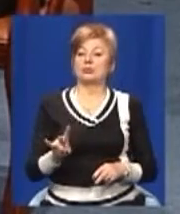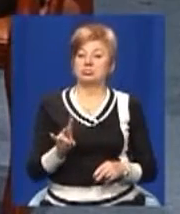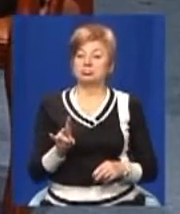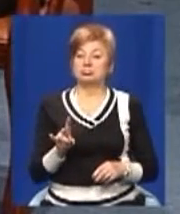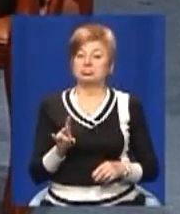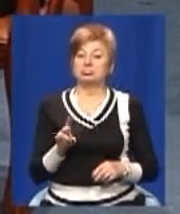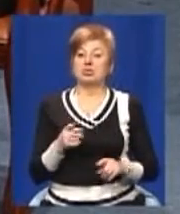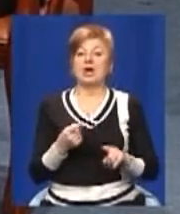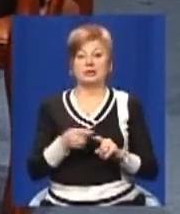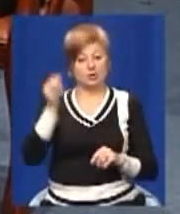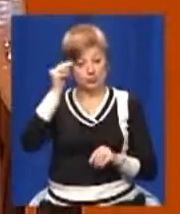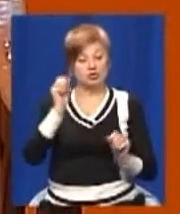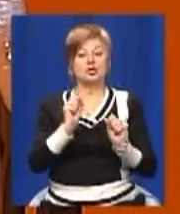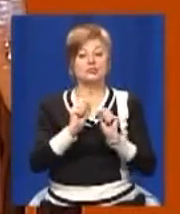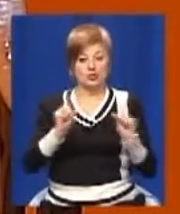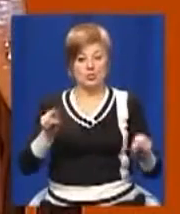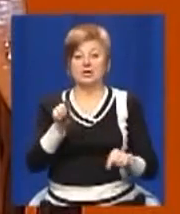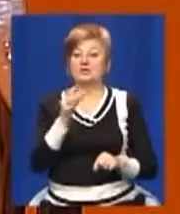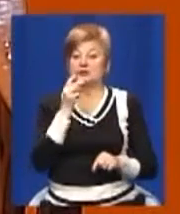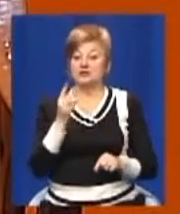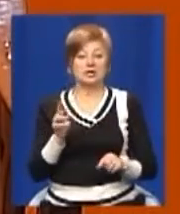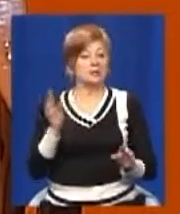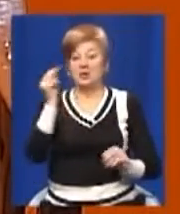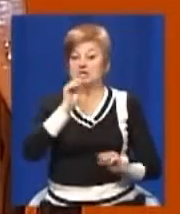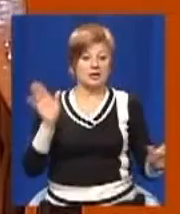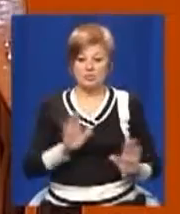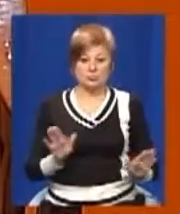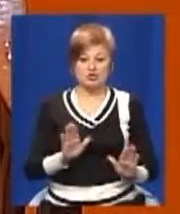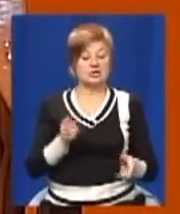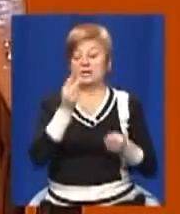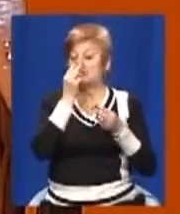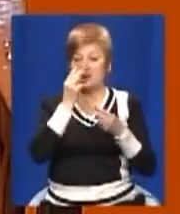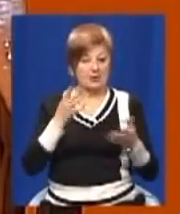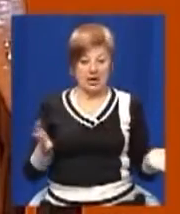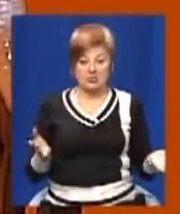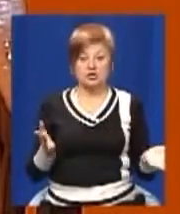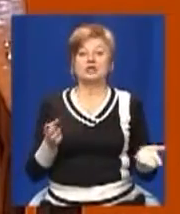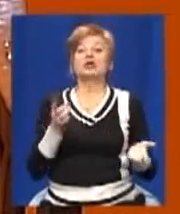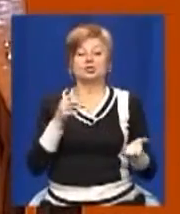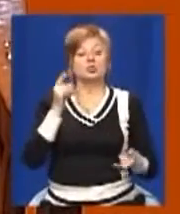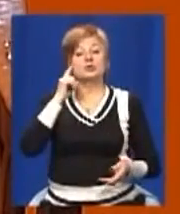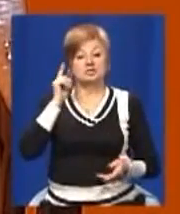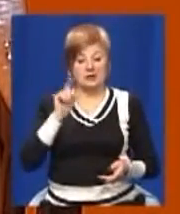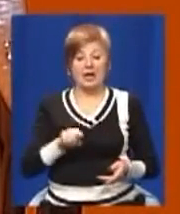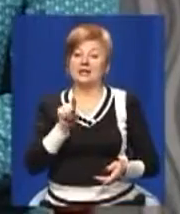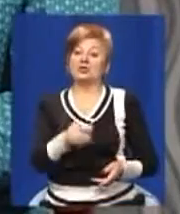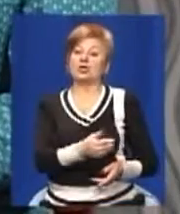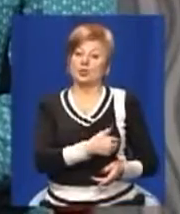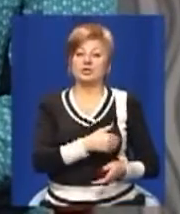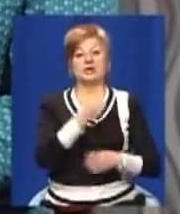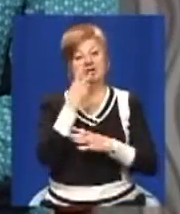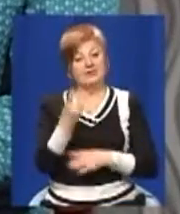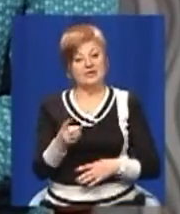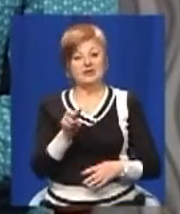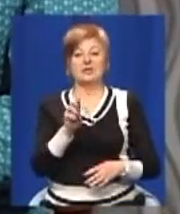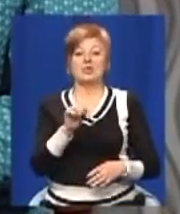небезпечна тварина. Так. Це ви вивчали в школі? Ти бачила бізонів взагалі? Ні, не вивчали, не бачили, ні. А чи хотілося побачити та